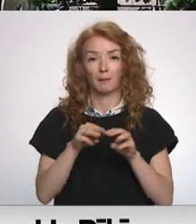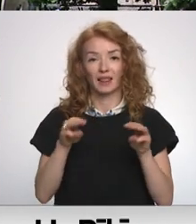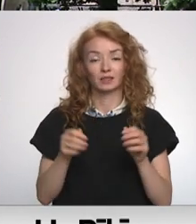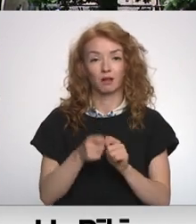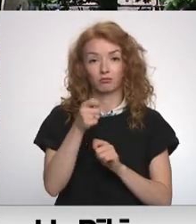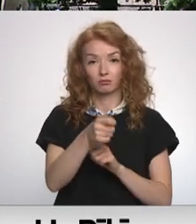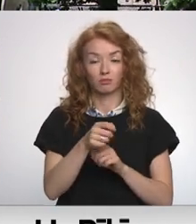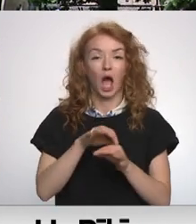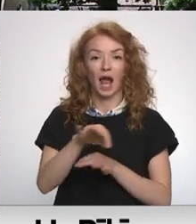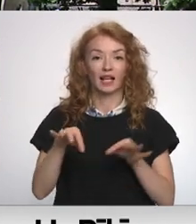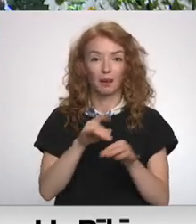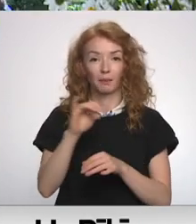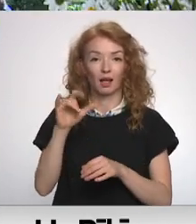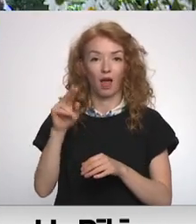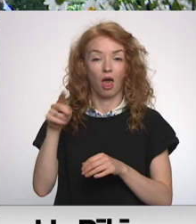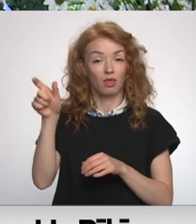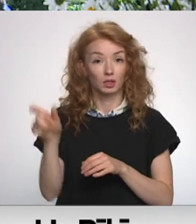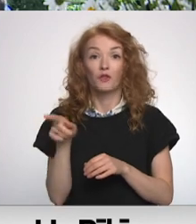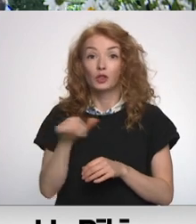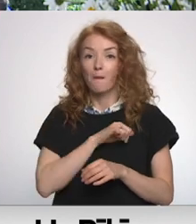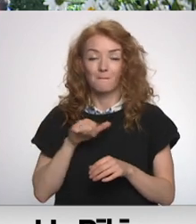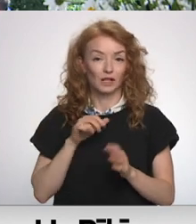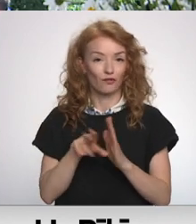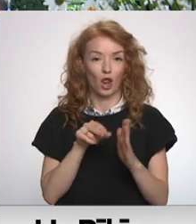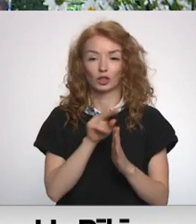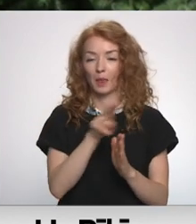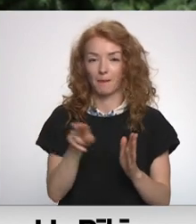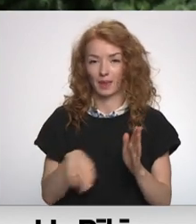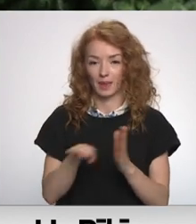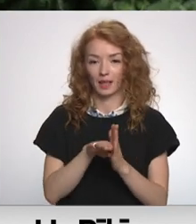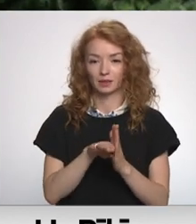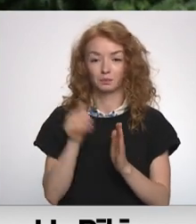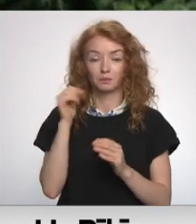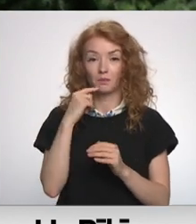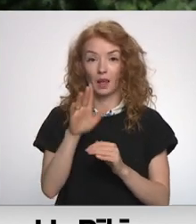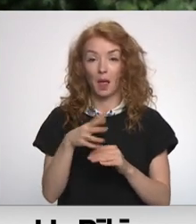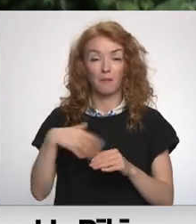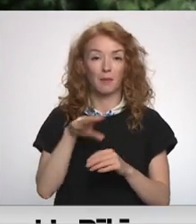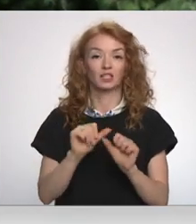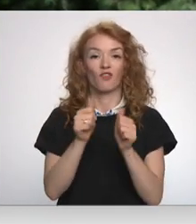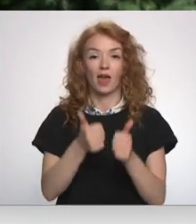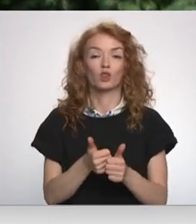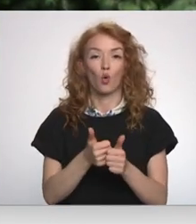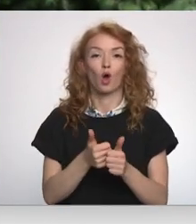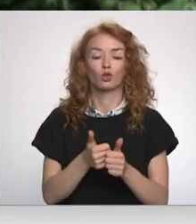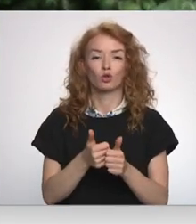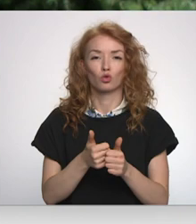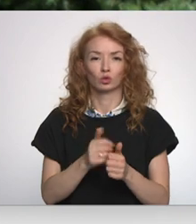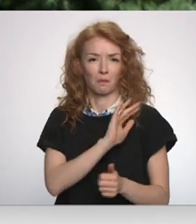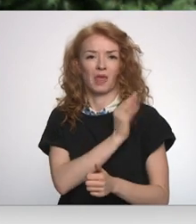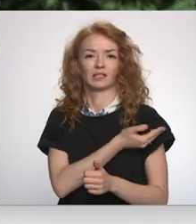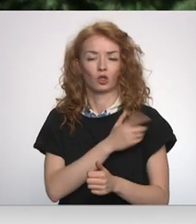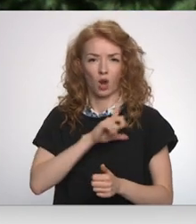un arhitektu Uldi Pīlēnu. Viņš pats gan vēlēšanās nekandidēs. Lai mēs veidotu iespaidīgu